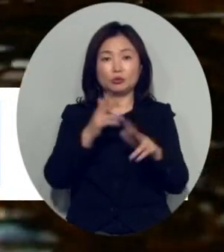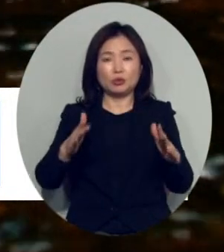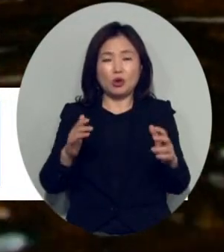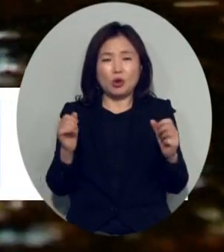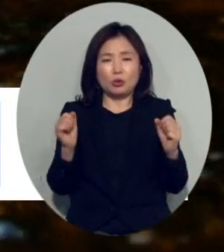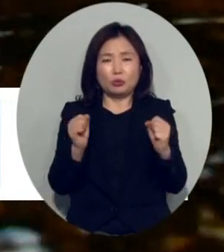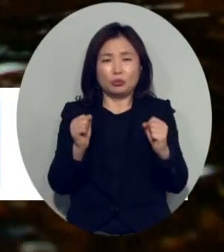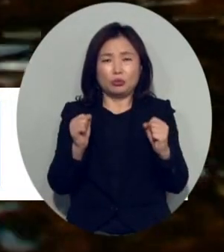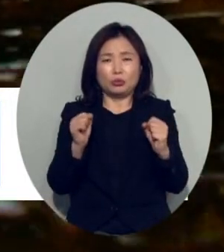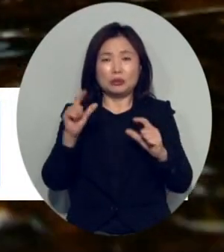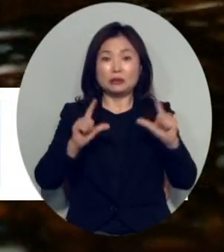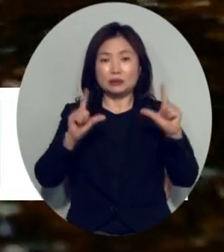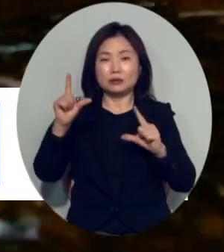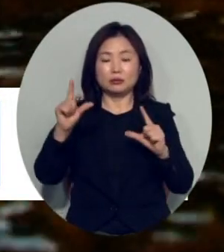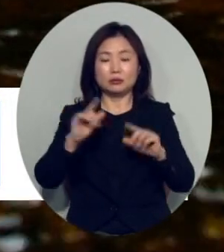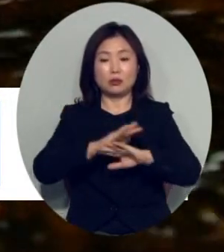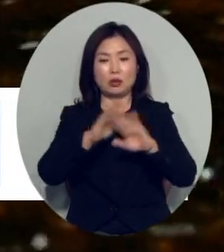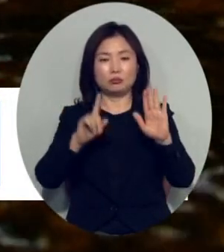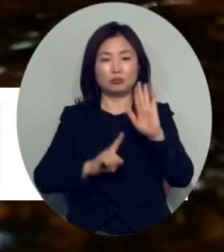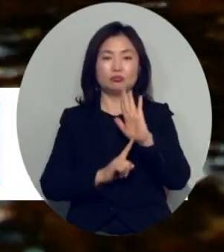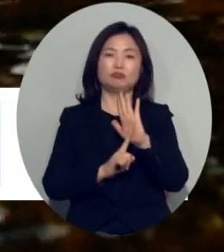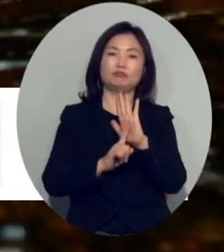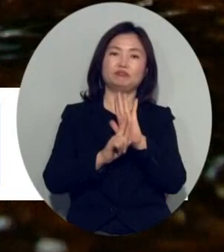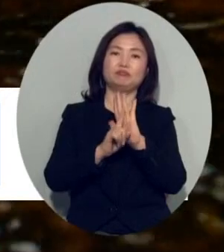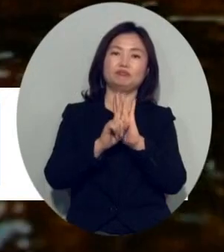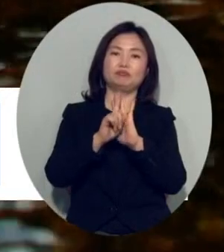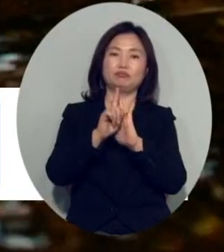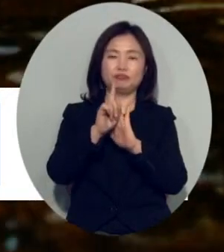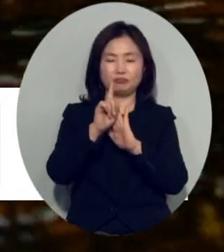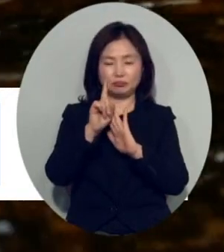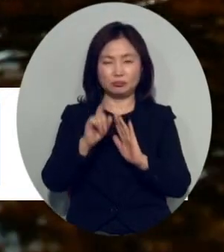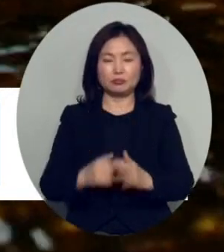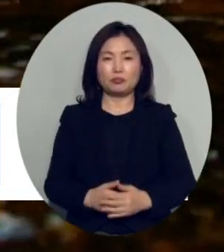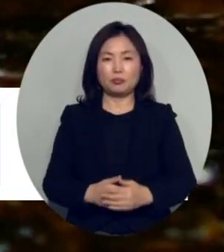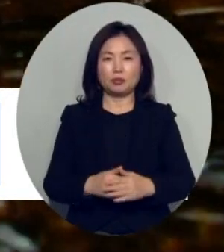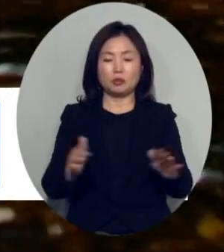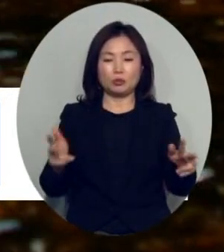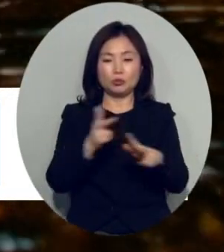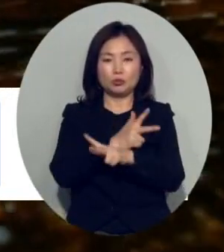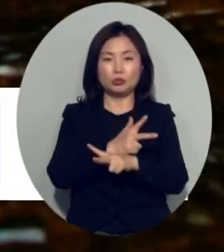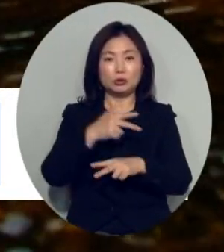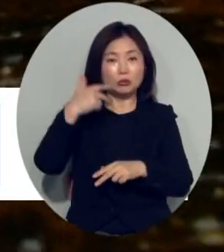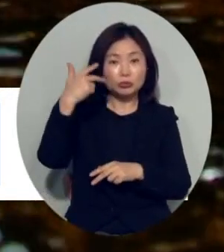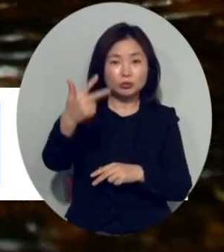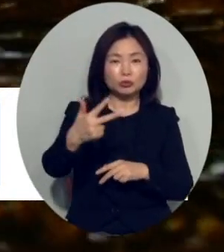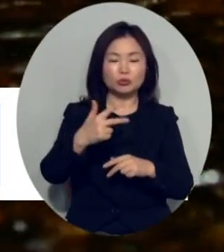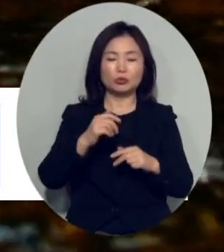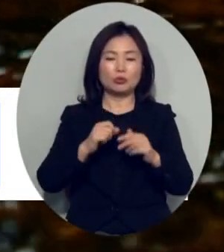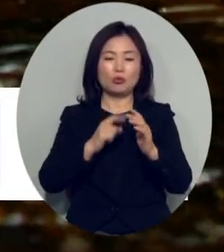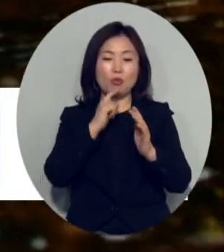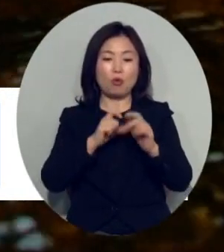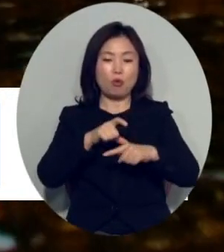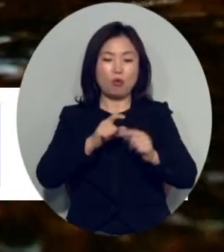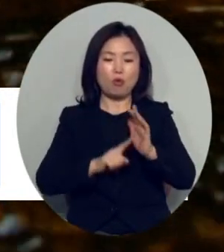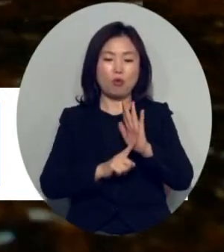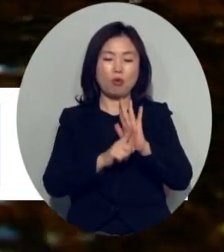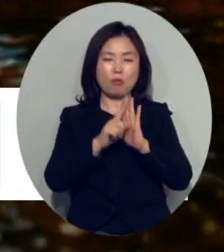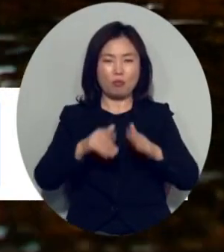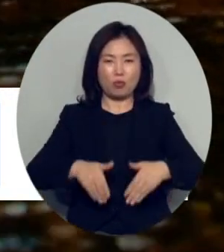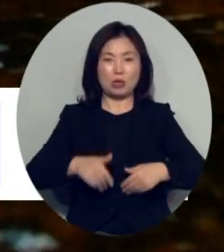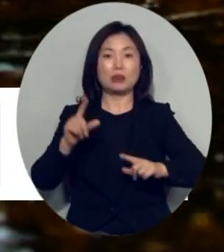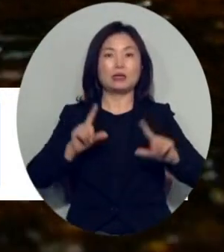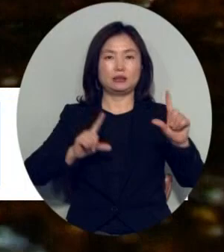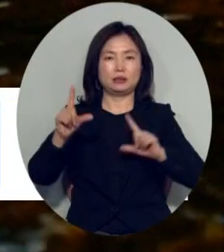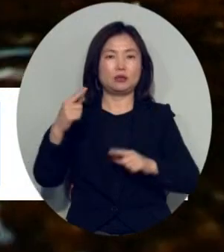이번 한 주 매서웠던 겨울 추위가 오늘 낮부터는 조금씩 누그러지고 있습니다 이번 주말과 다음 주는 평균 기온을